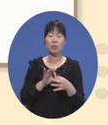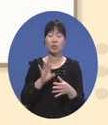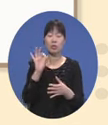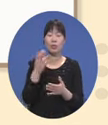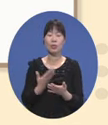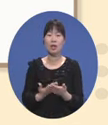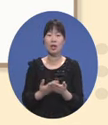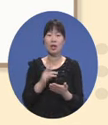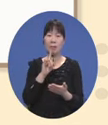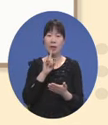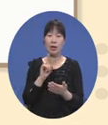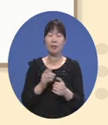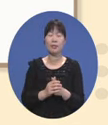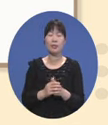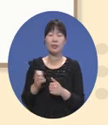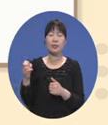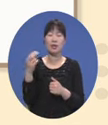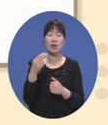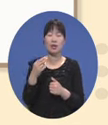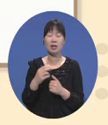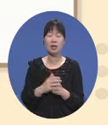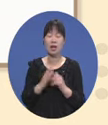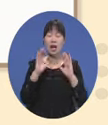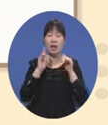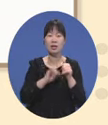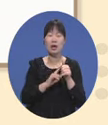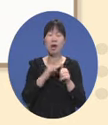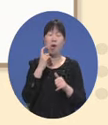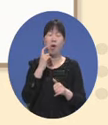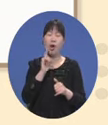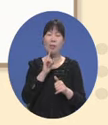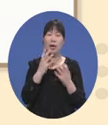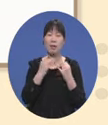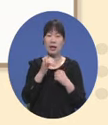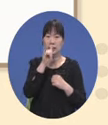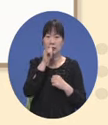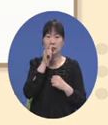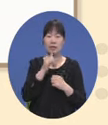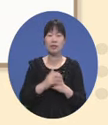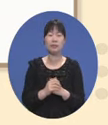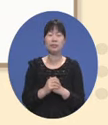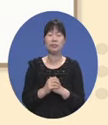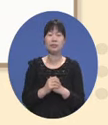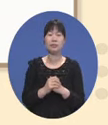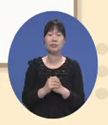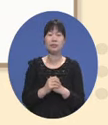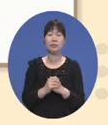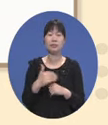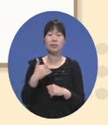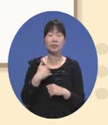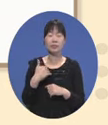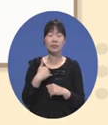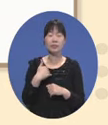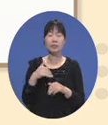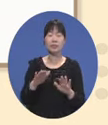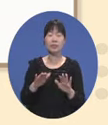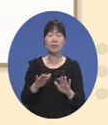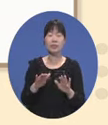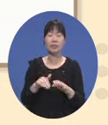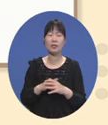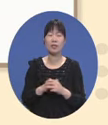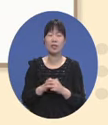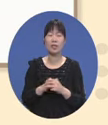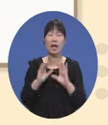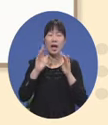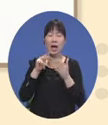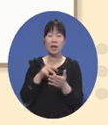돈을 요구하는 경우들도 네. 있고요. 그리고 아이가 거짓말을 많이 하게 되는 경우들이 있습니다. 그래서 이런 경우에는